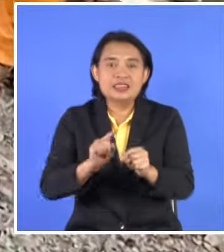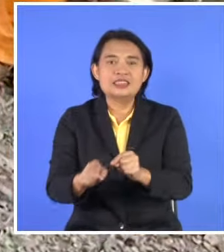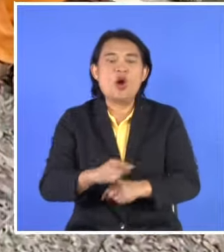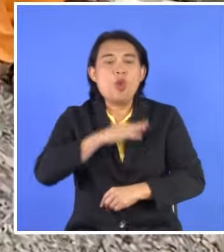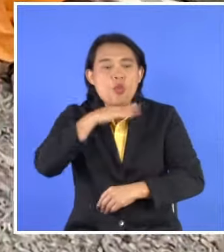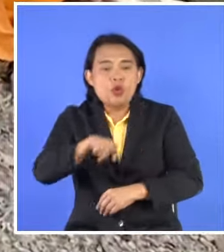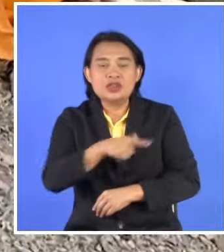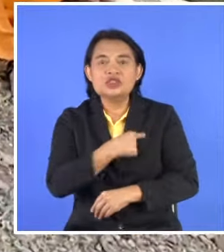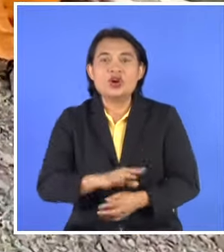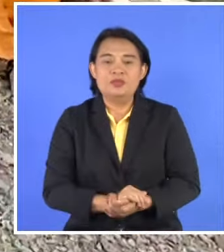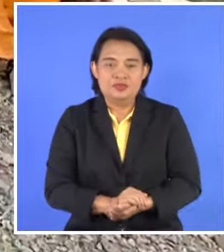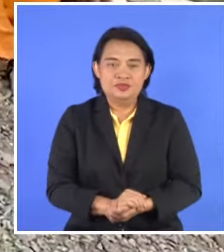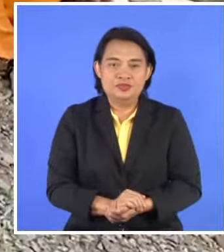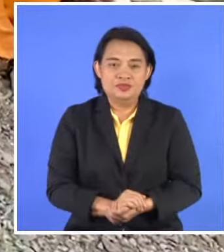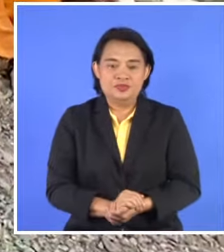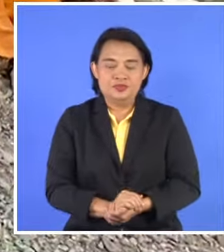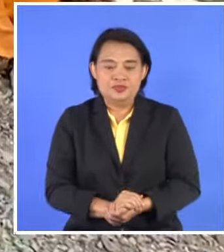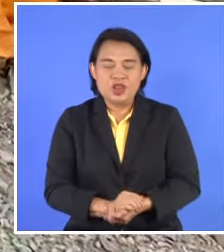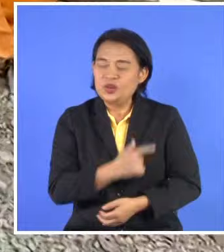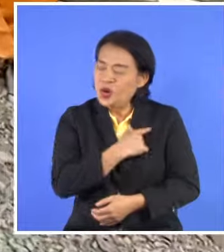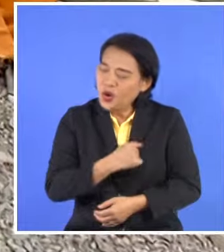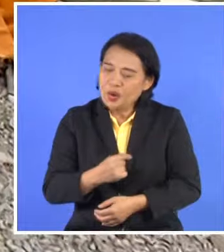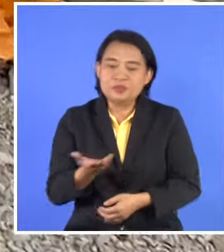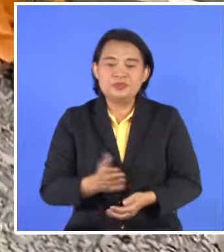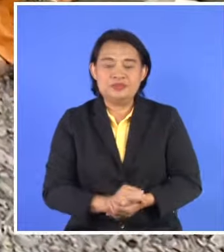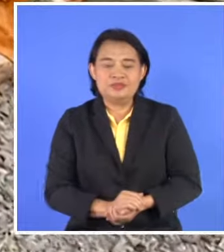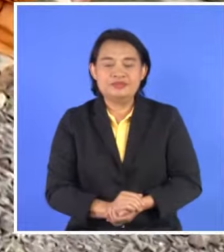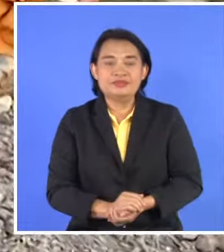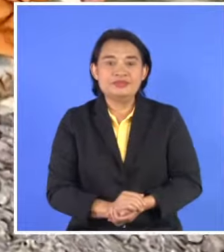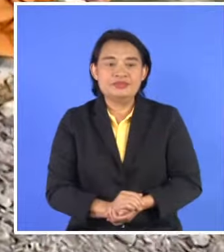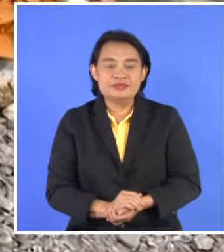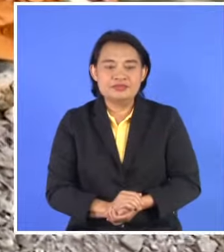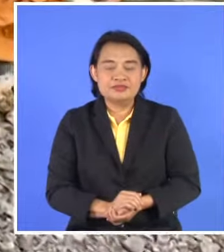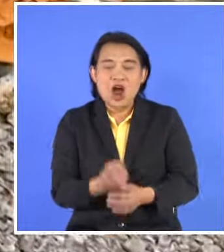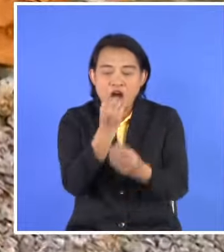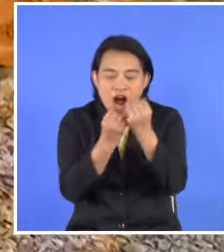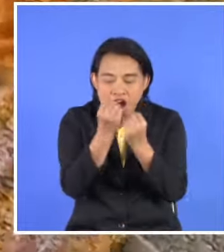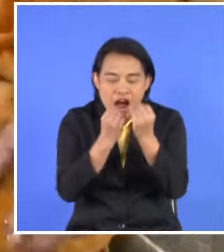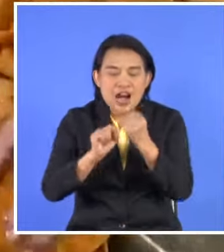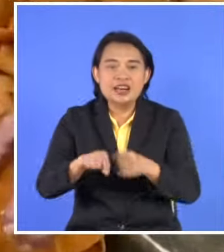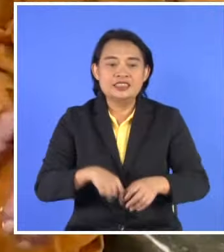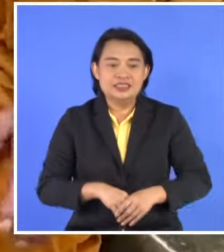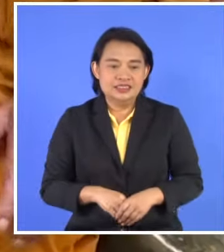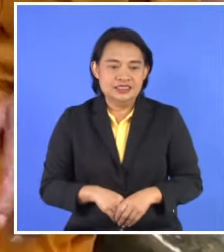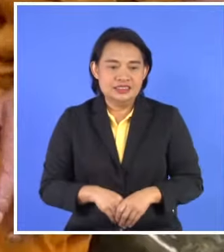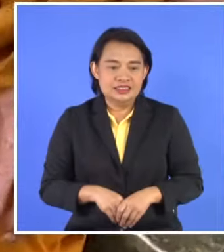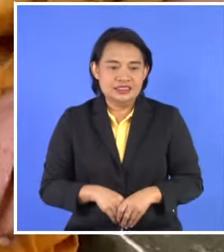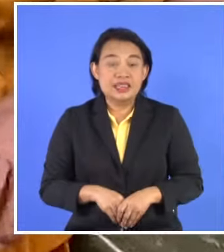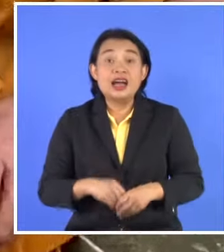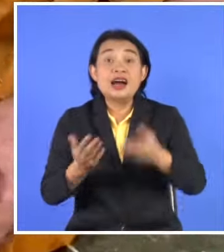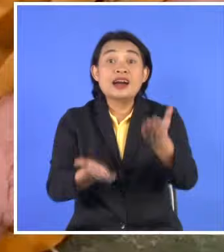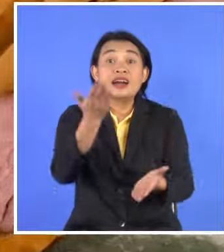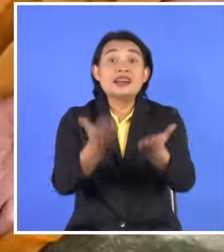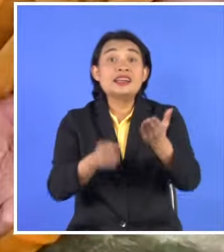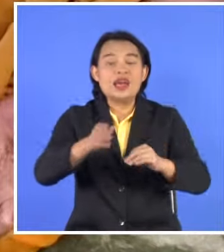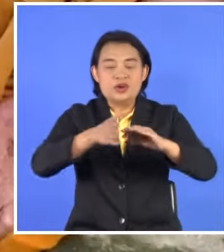เแต่ว่าเจ้าแพนเค้กเนี่ยเจ้าหมูป่าที่ิว่านี่ชอบมากเลยนะฮะไม่เกี่ยงว่าอย่างงั้นเถอะนี่จะเป็นพันธุ์ไหนทุเรียนท้อง